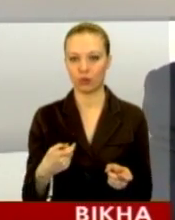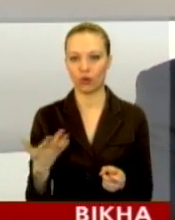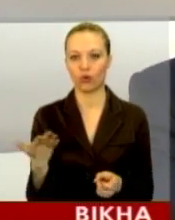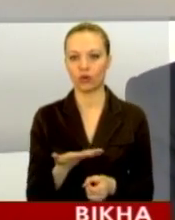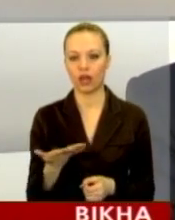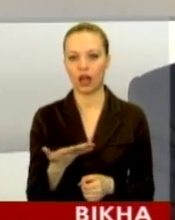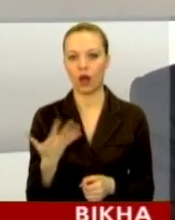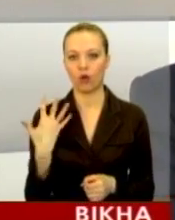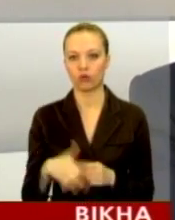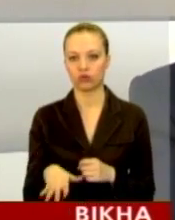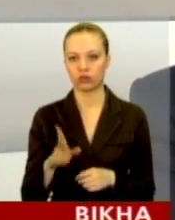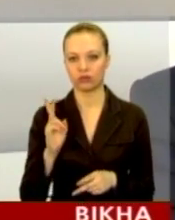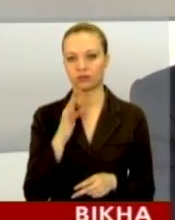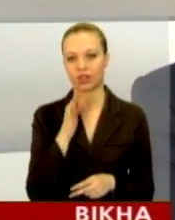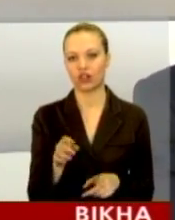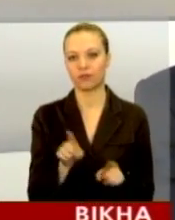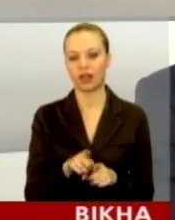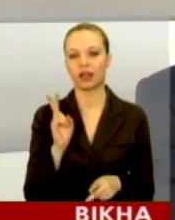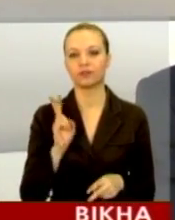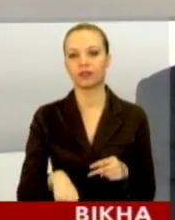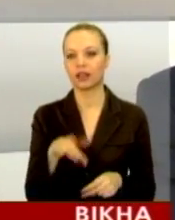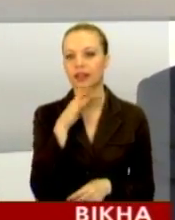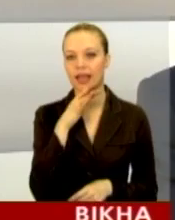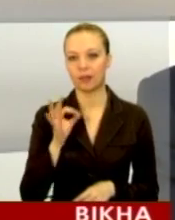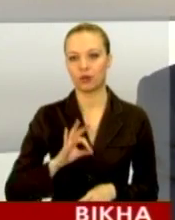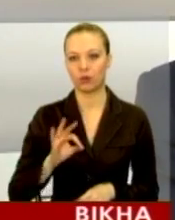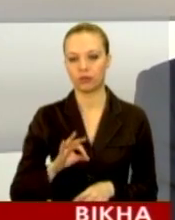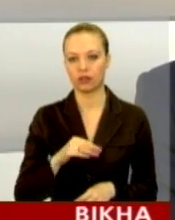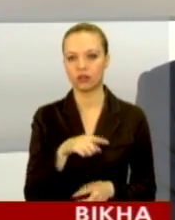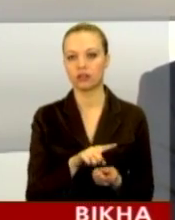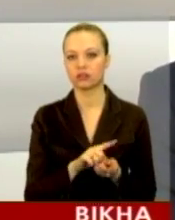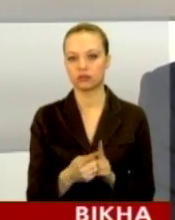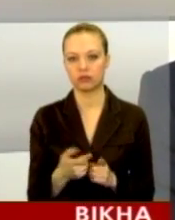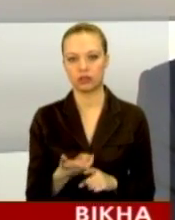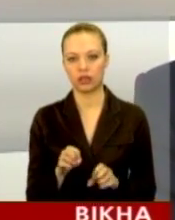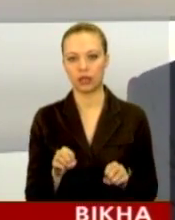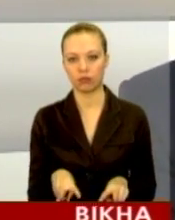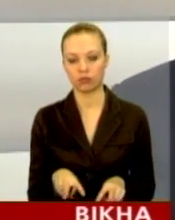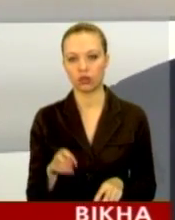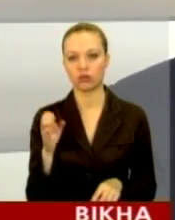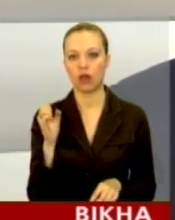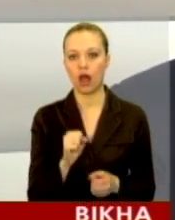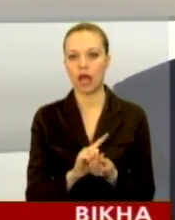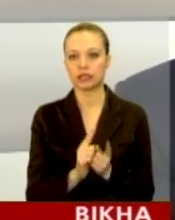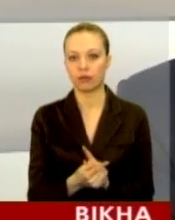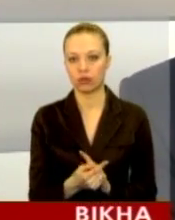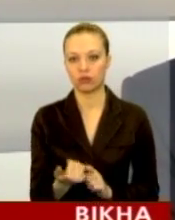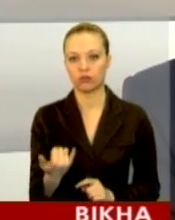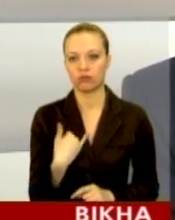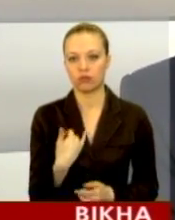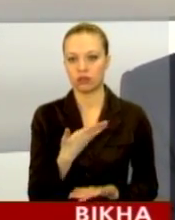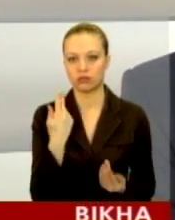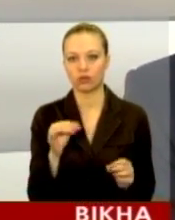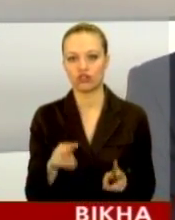яка вийшла, будемо говорити, терміном дії. Вона ставала небезпечною, а замінити її у нас не було